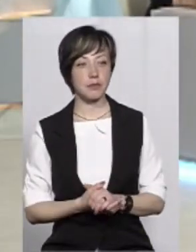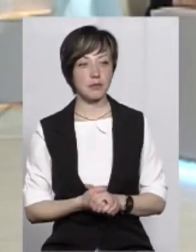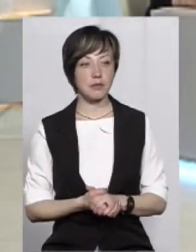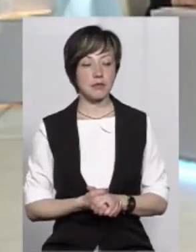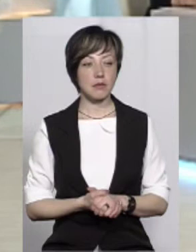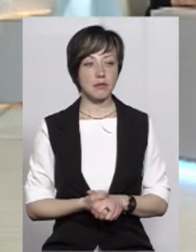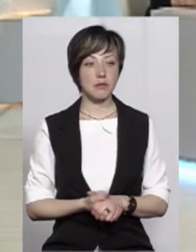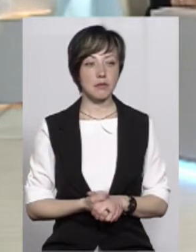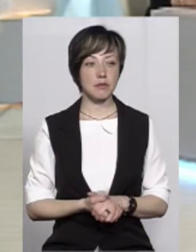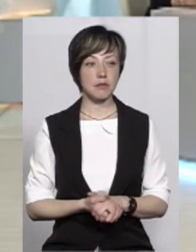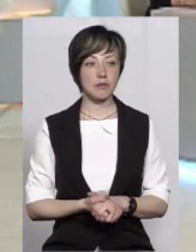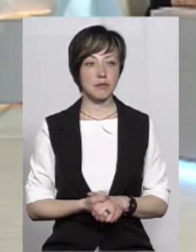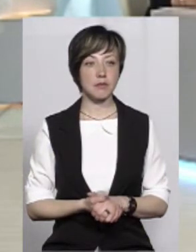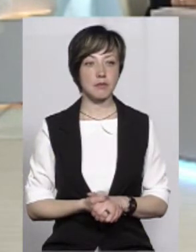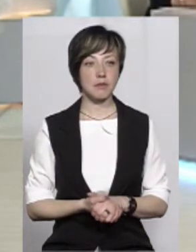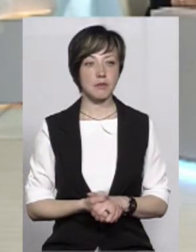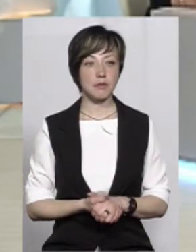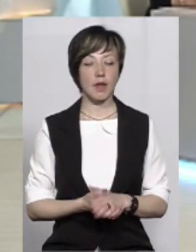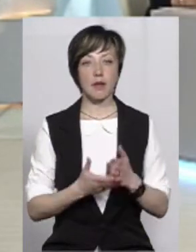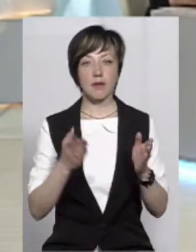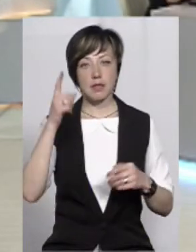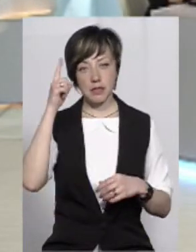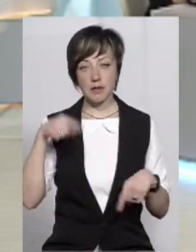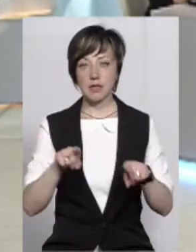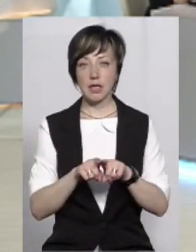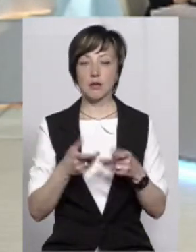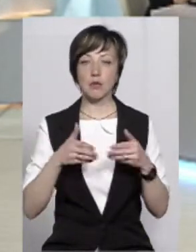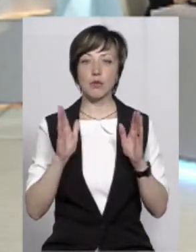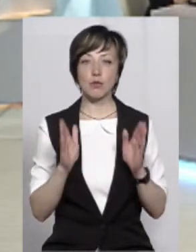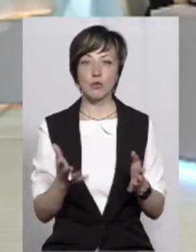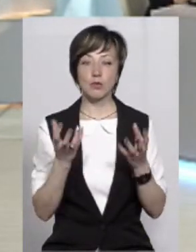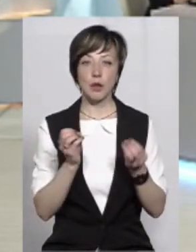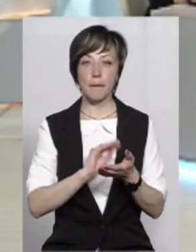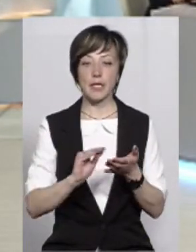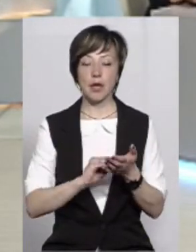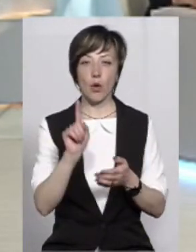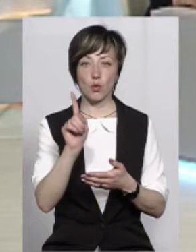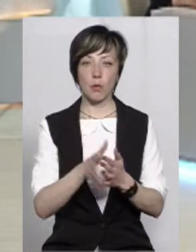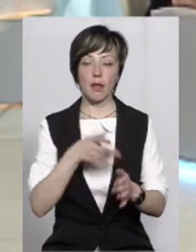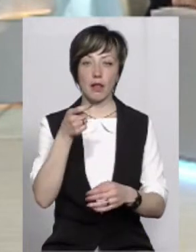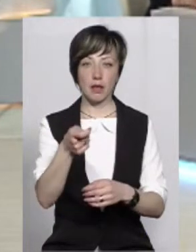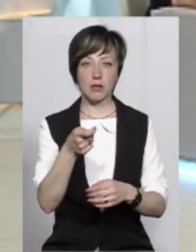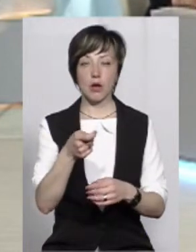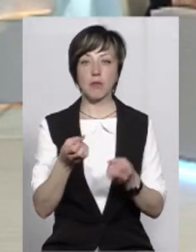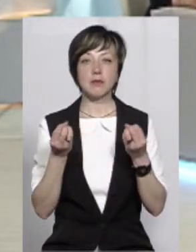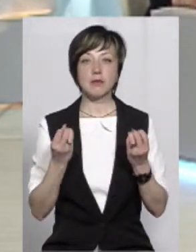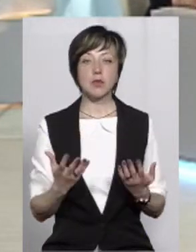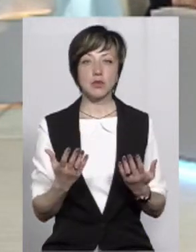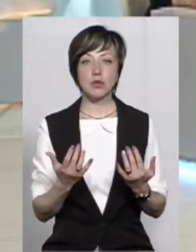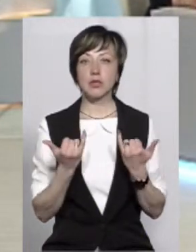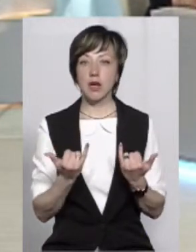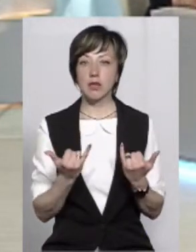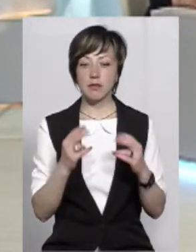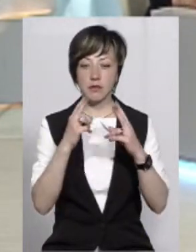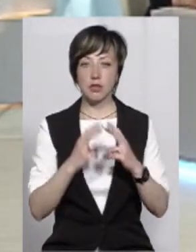Ірино? Ви знаєте, все-таки ми будемо, мабуть, ще писати одну петицію. Просто